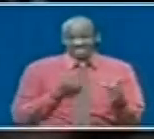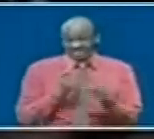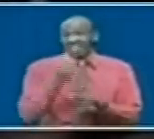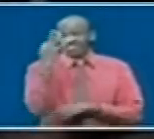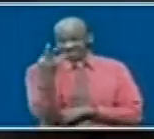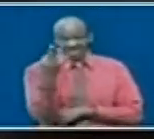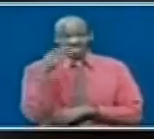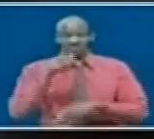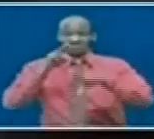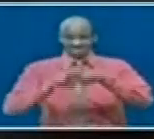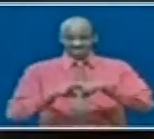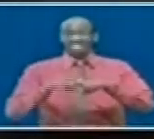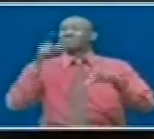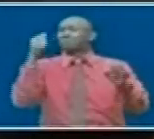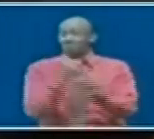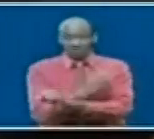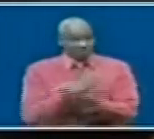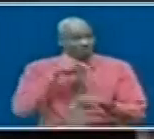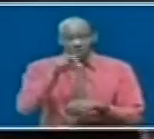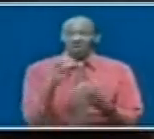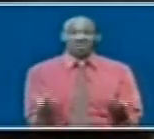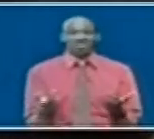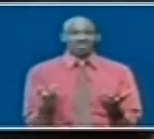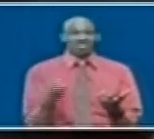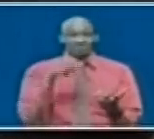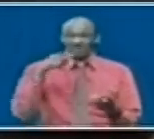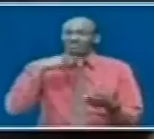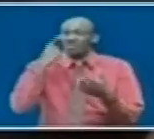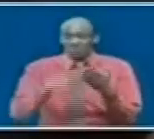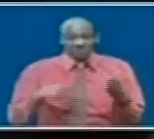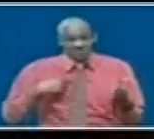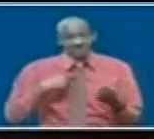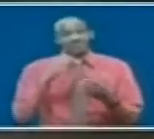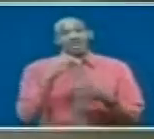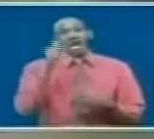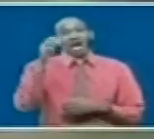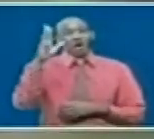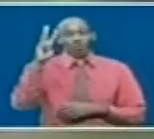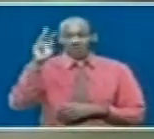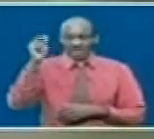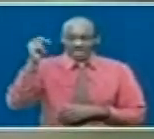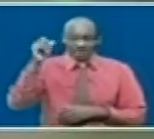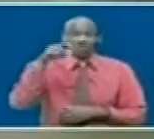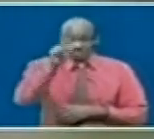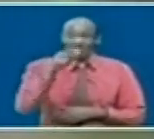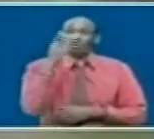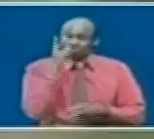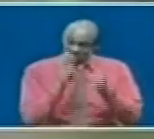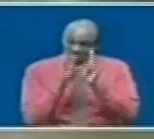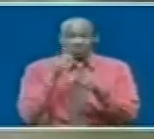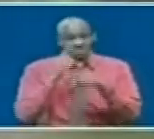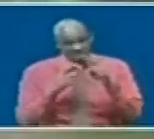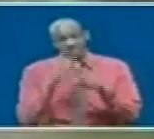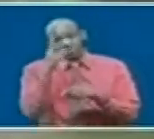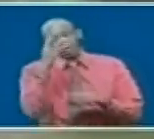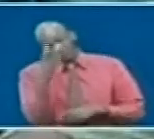watatu wameketi. Hawajiwezi, hawajimudu. Elizabeth Atieno na Mary Awino wako na umri wa miaka 22,